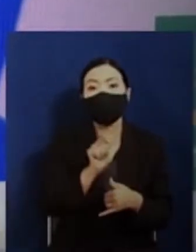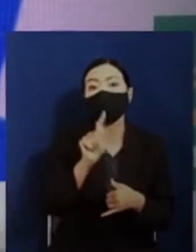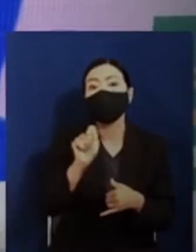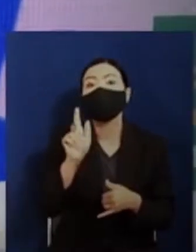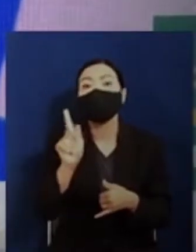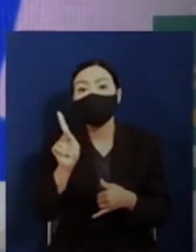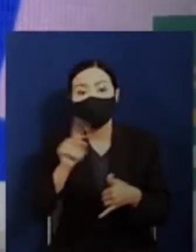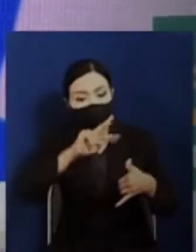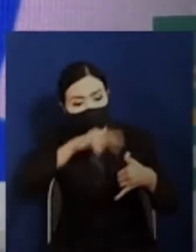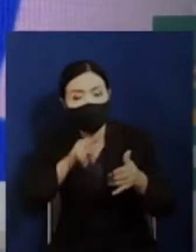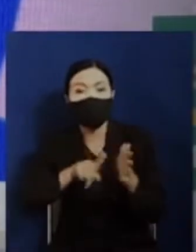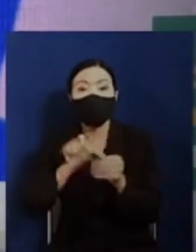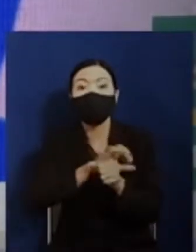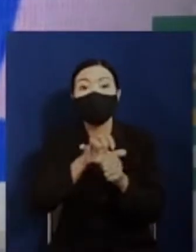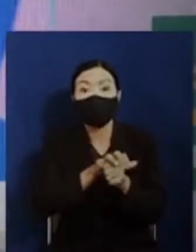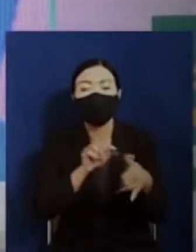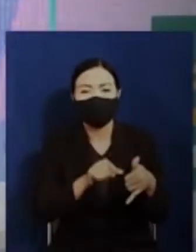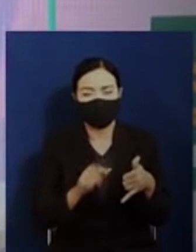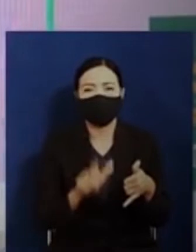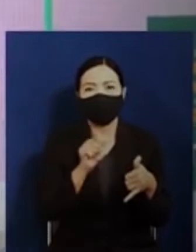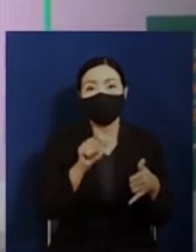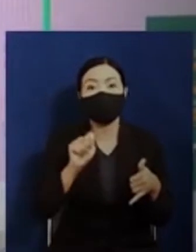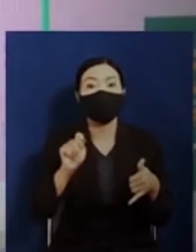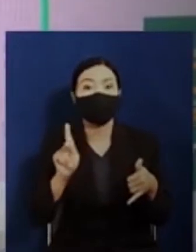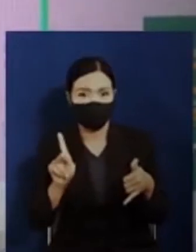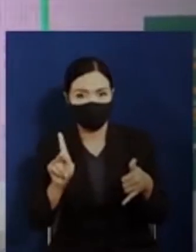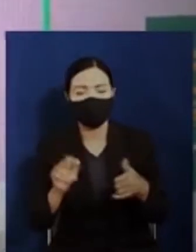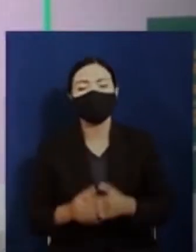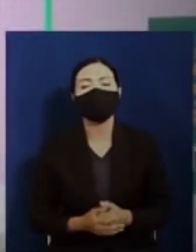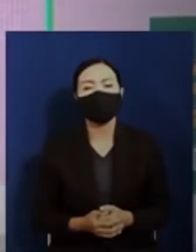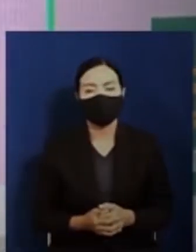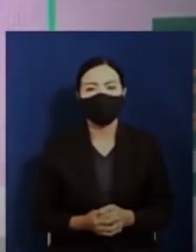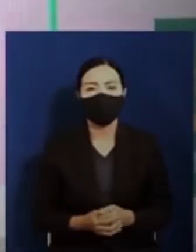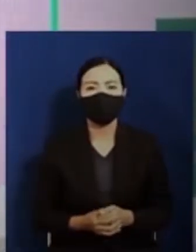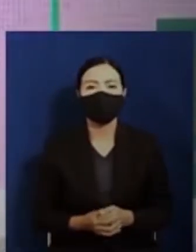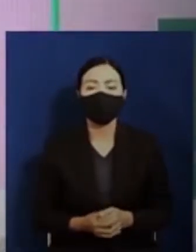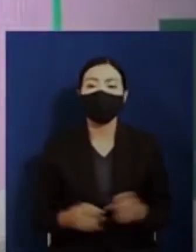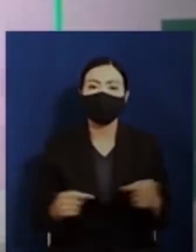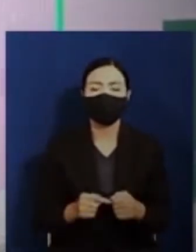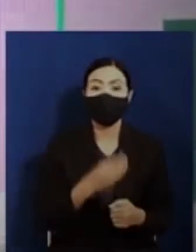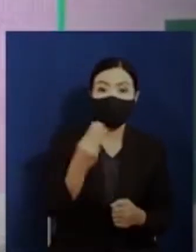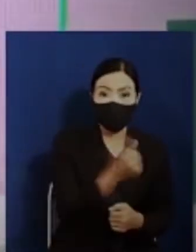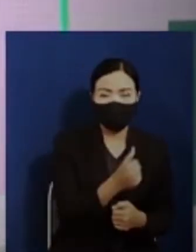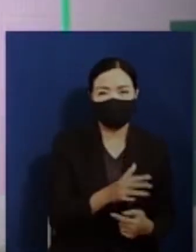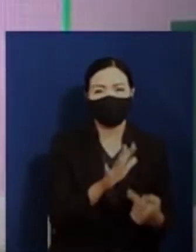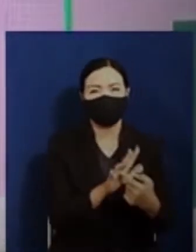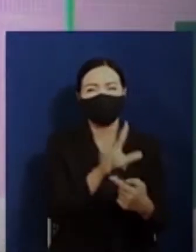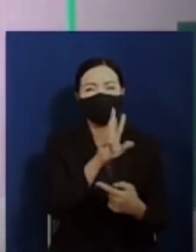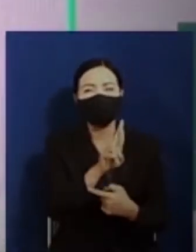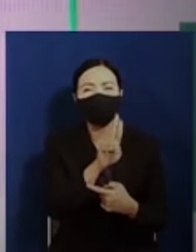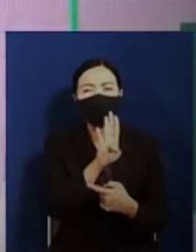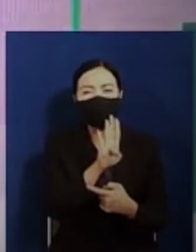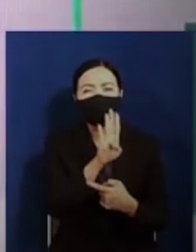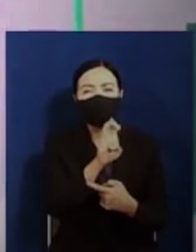โดยนายแพทย์สุภกิจศิริลักษณ์อธิบดีกรมวิทยาศาสตร์การแพทย์ได้ออกมาแถลงข่าวถึงเรื่องการใช้แอนติเจนเทสคิต